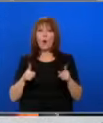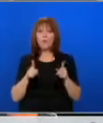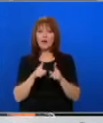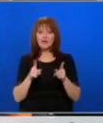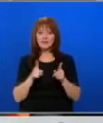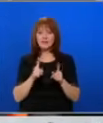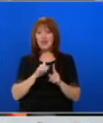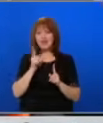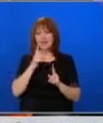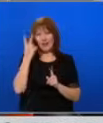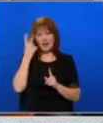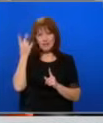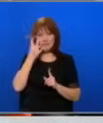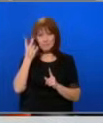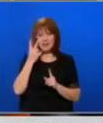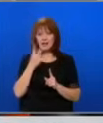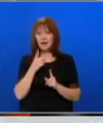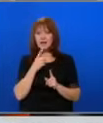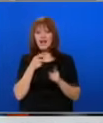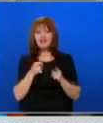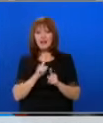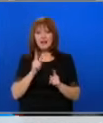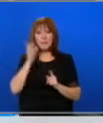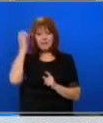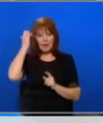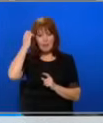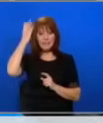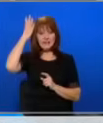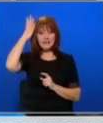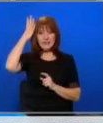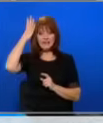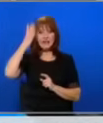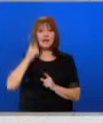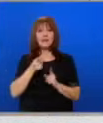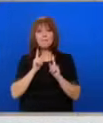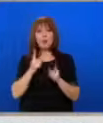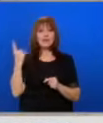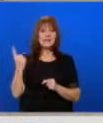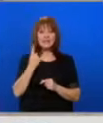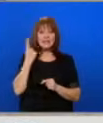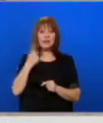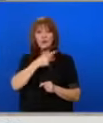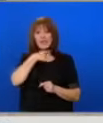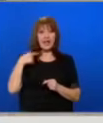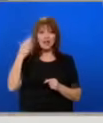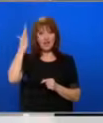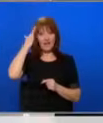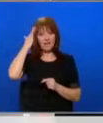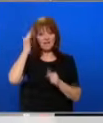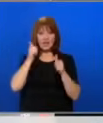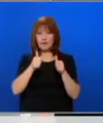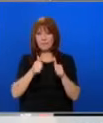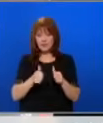и импотентност. Тези хора нямат капацитета да управляват държавата. Единственото, което могат, е да режат глави на паметници. Няма смисъл от протести по